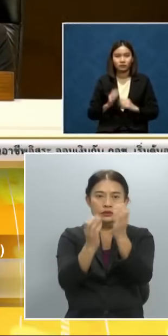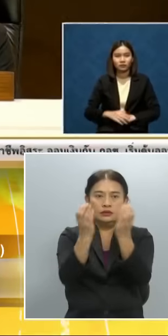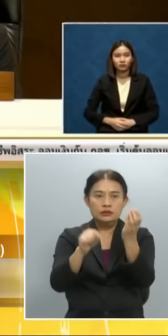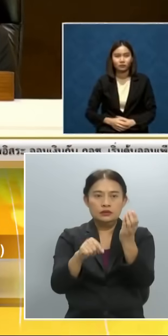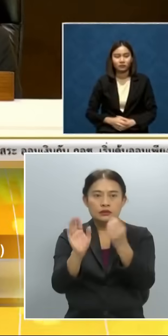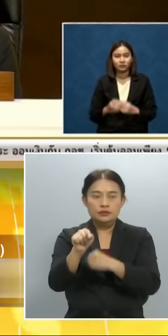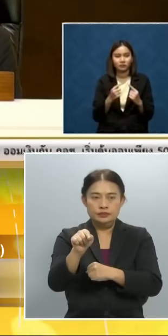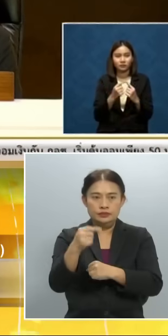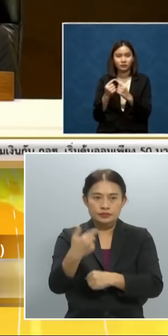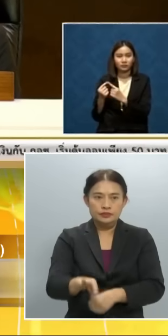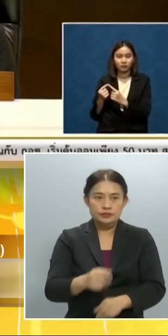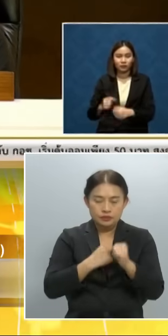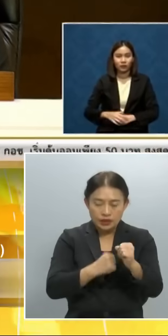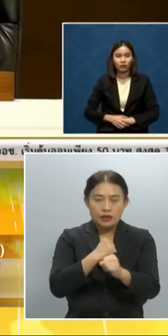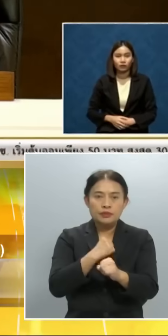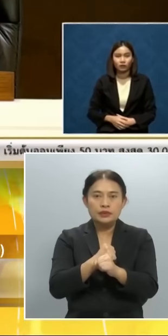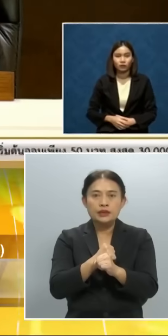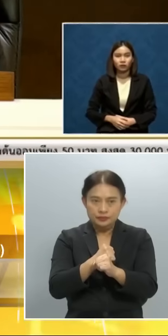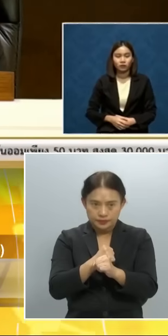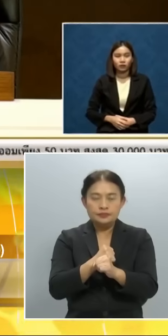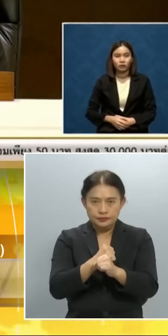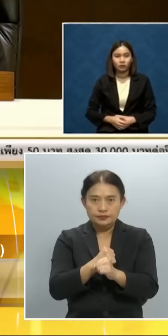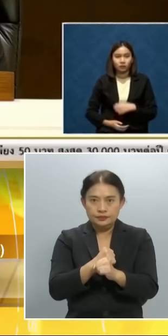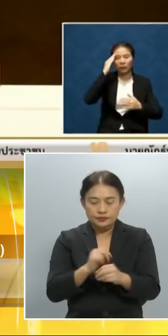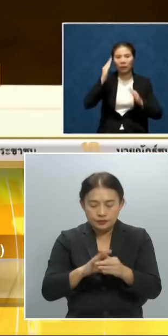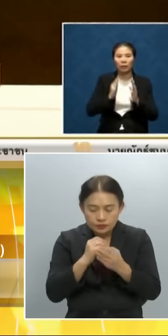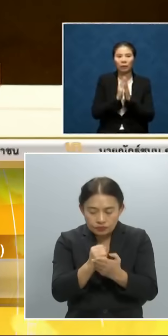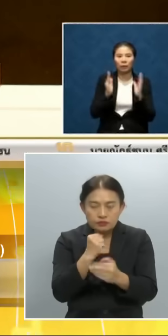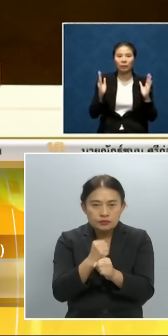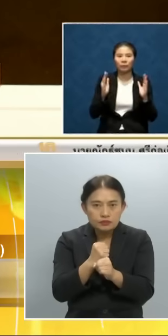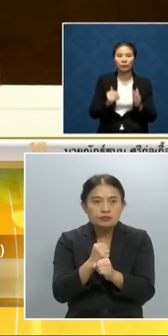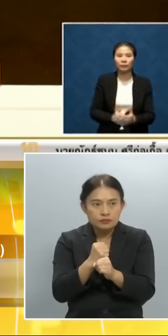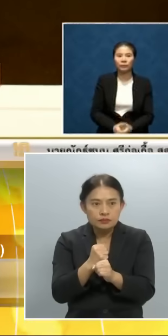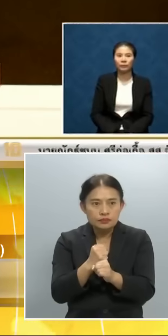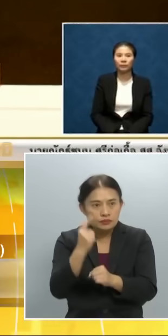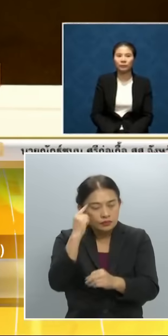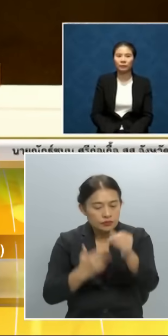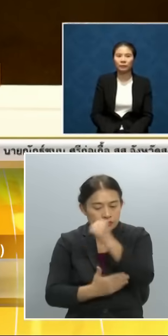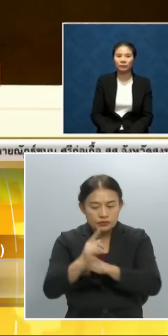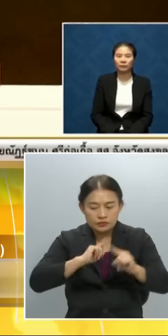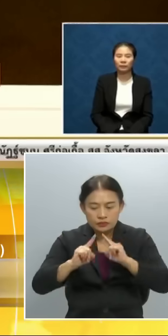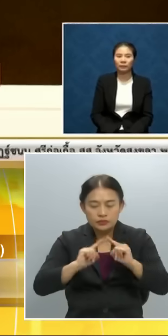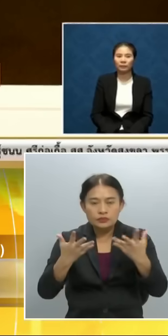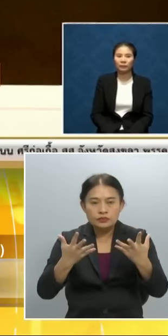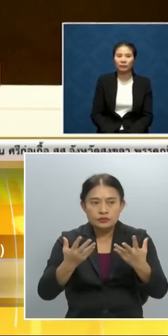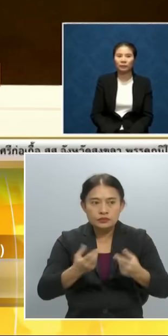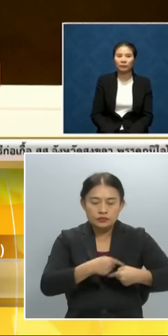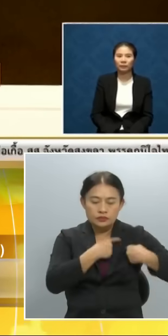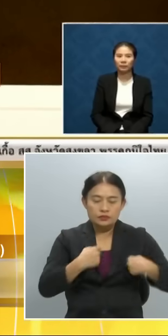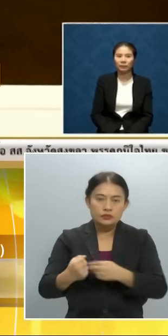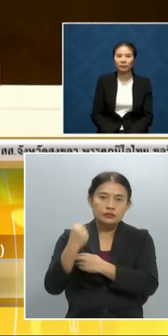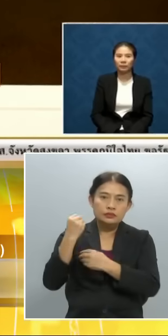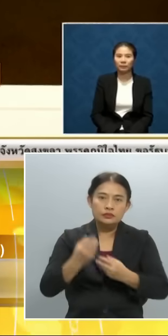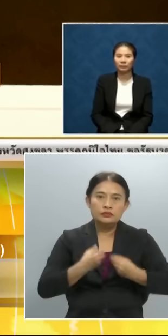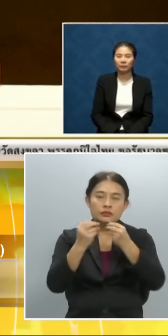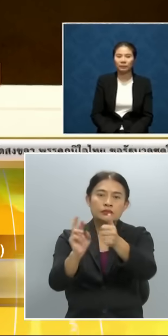เขาพยายามทำงานอย่างเต็มที่ทำงานอย่างสร้างสรรค์ก็ไม่ได้ค่อยได้มีโอกาสได้พูดคุยกันก็ต้องขอส่งกำลังใจไปให้รองประธานส